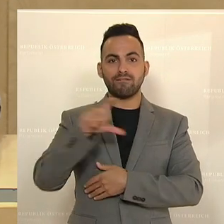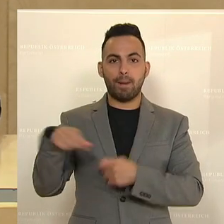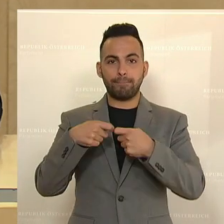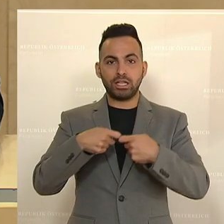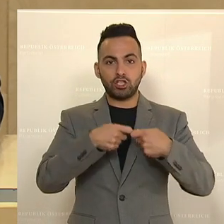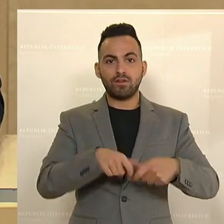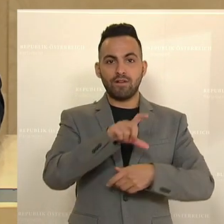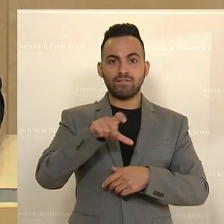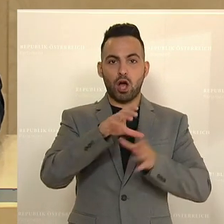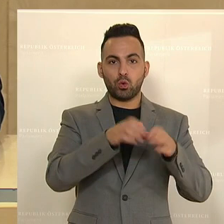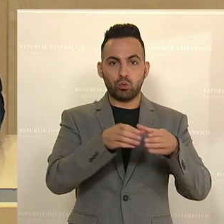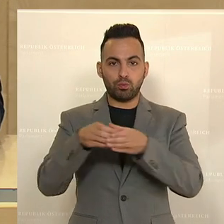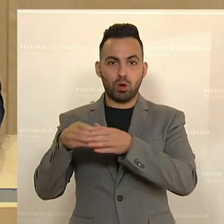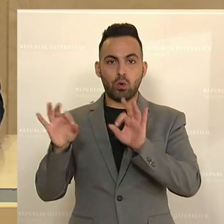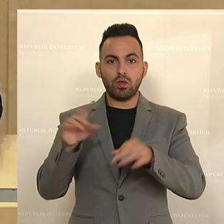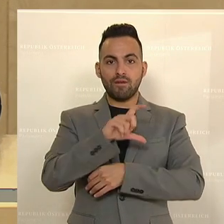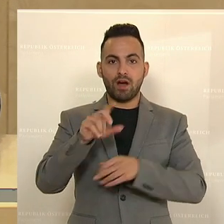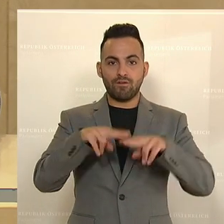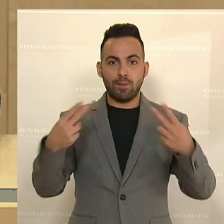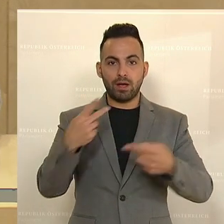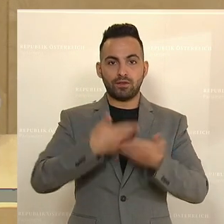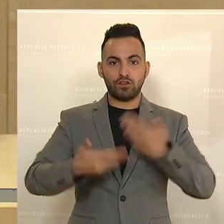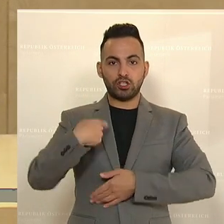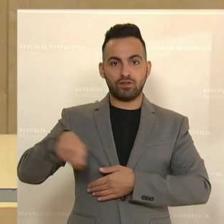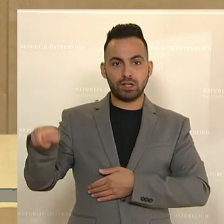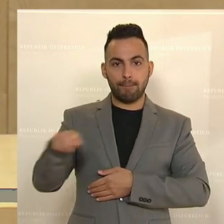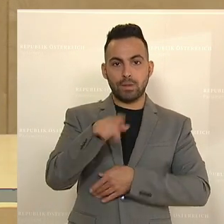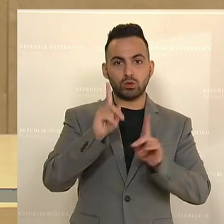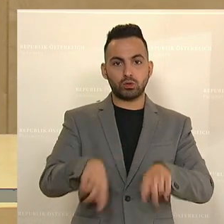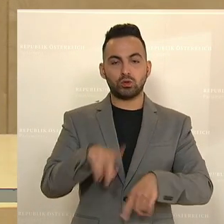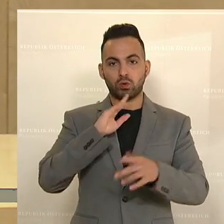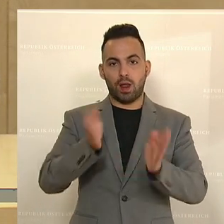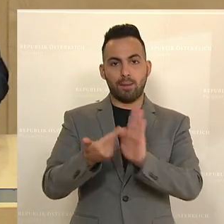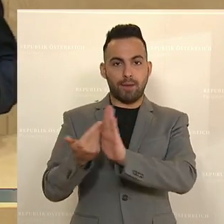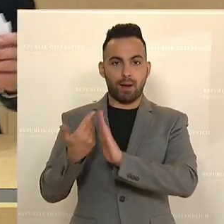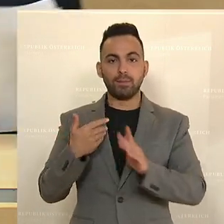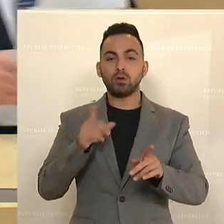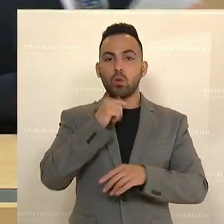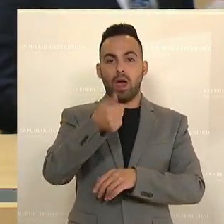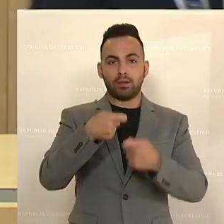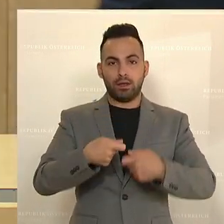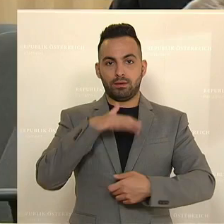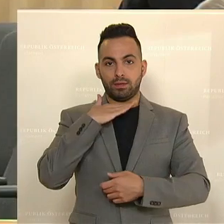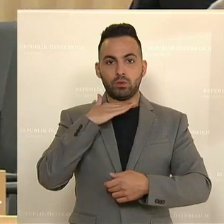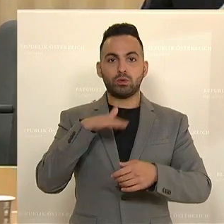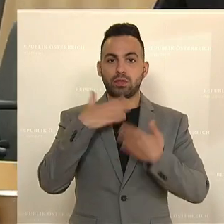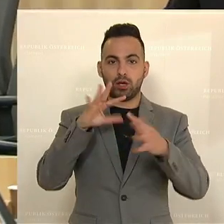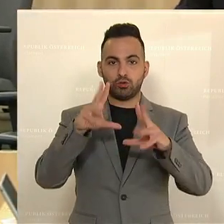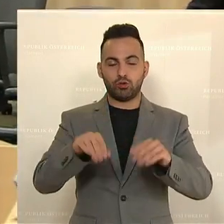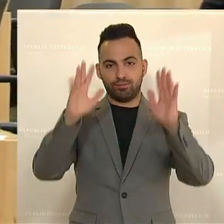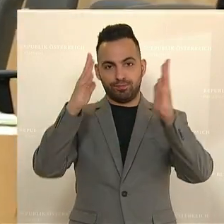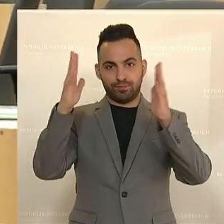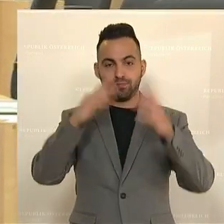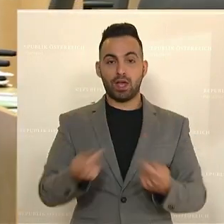den Fachgruppen bzw. Fachverbänden der Wirtschaftskammer sichergestellt wird. Dankeschön. Über die Mehrwertsteuer